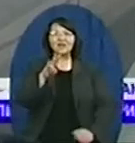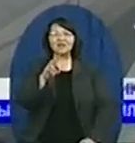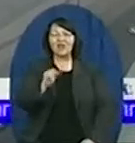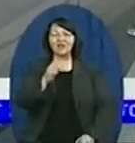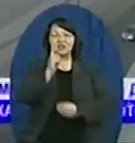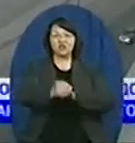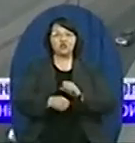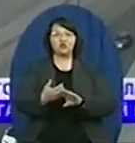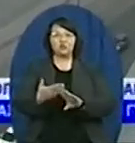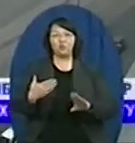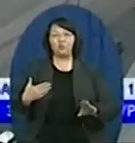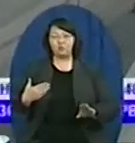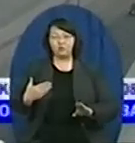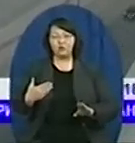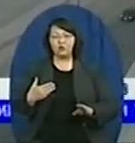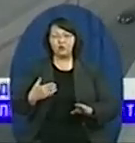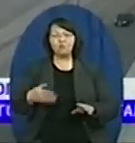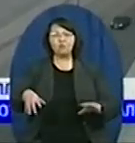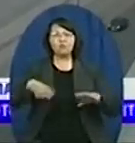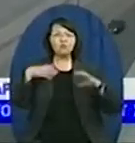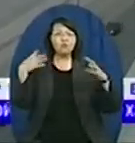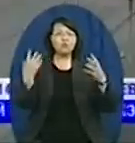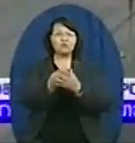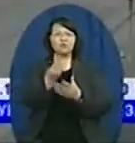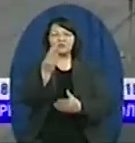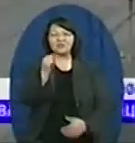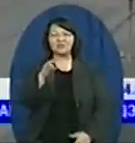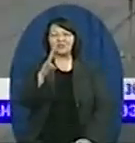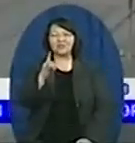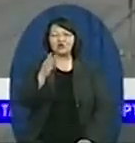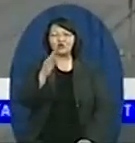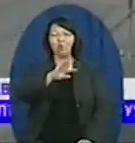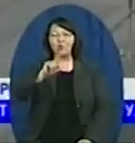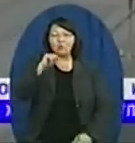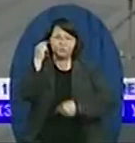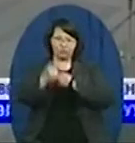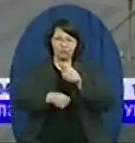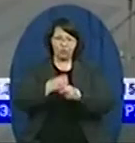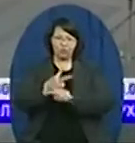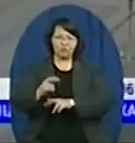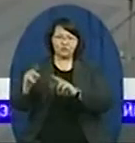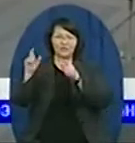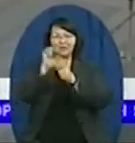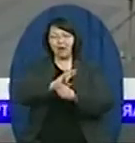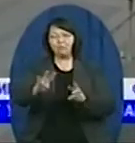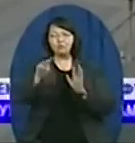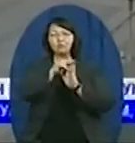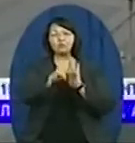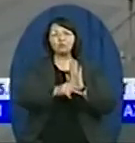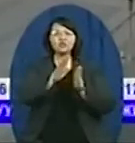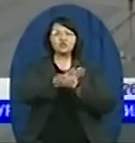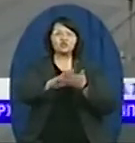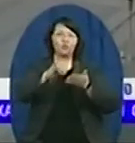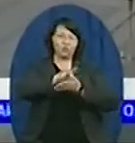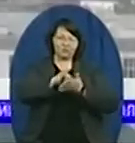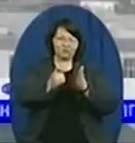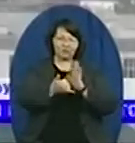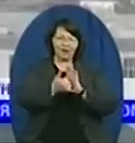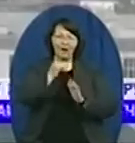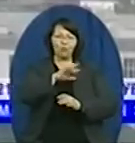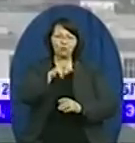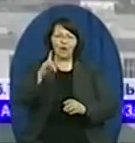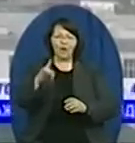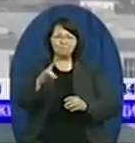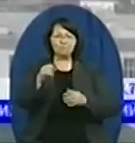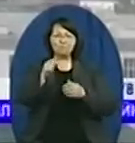нэг жилийн хугацаанд бүх шатны сонгуулийн тухай хууль өөрчлөгдсөнтэй холбогдуулан намын дүрмээ шинэ нутаг агуулгаар баяжуулахаар орон дээр хилцүүлэг өрнүүлж